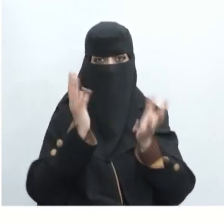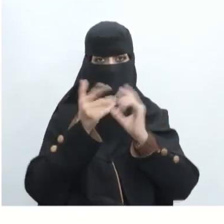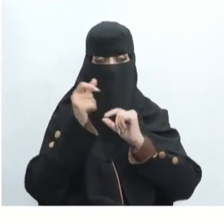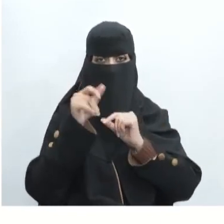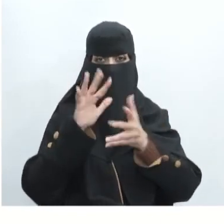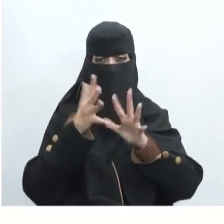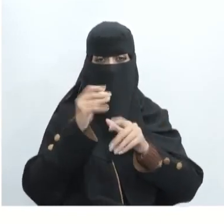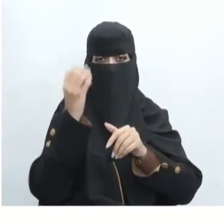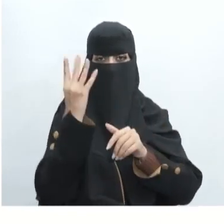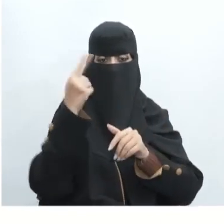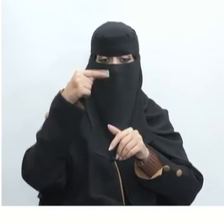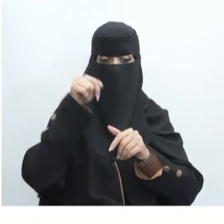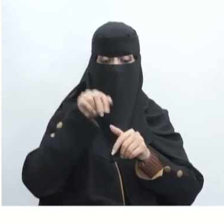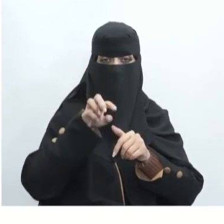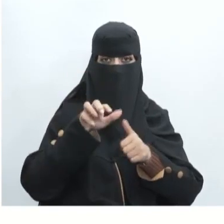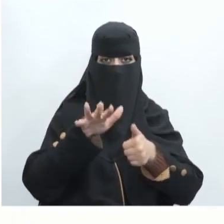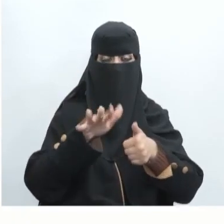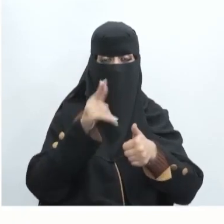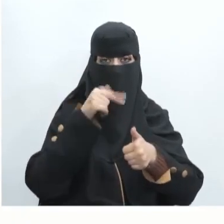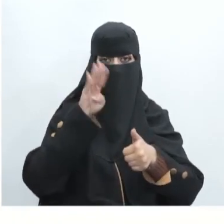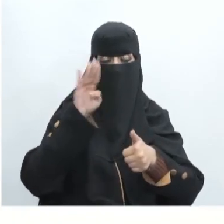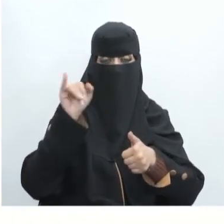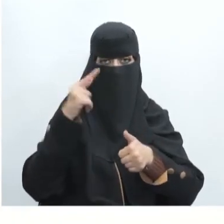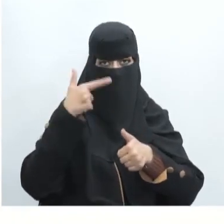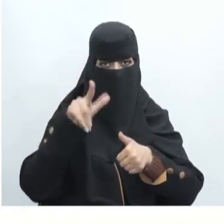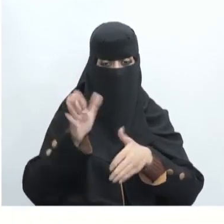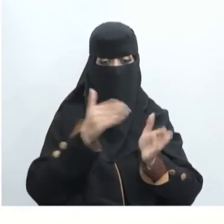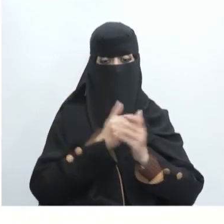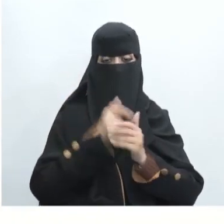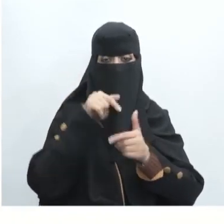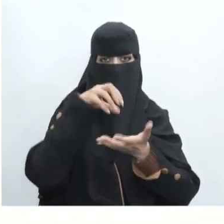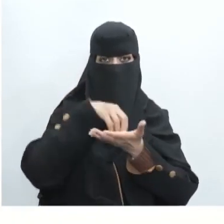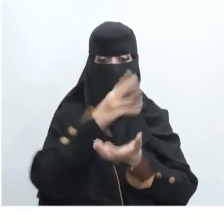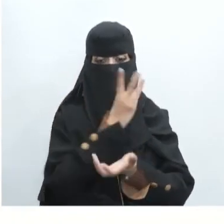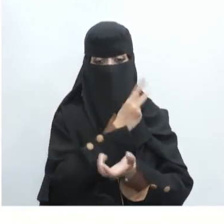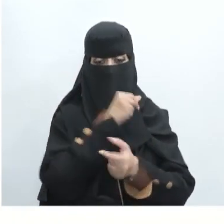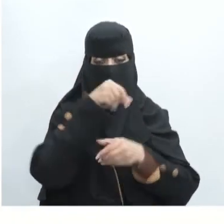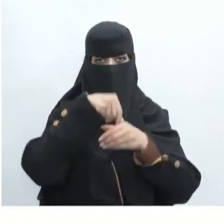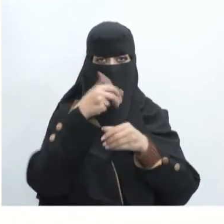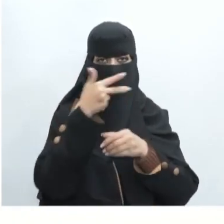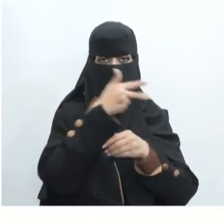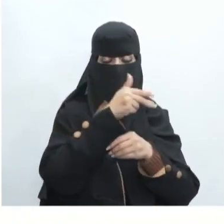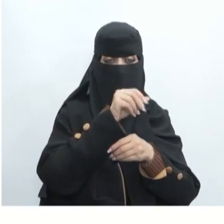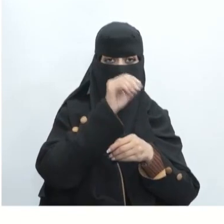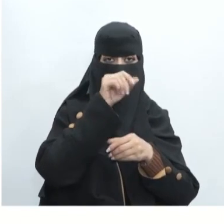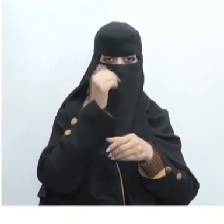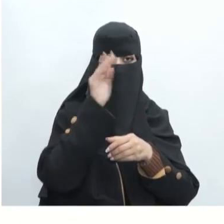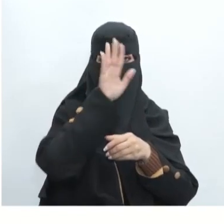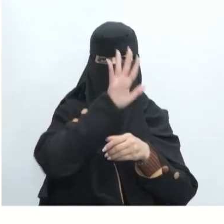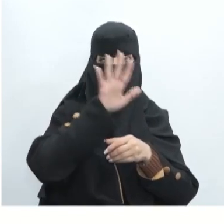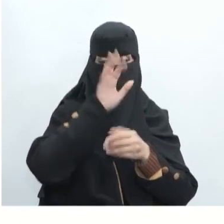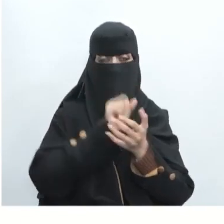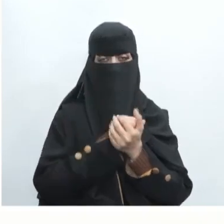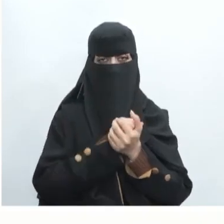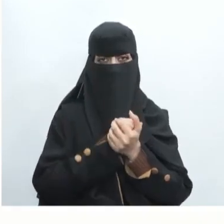العربي نحو اربعه عشر ممتازين صحيحه تقع فلسطين في غرب قاره